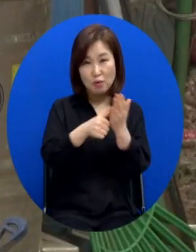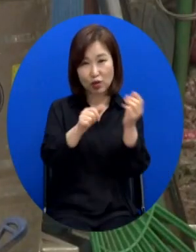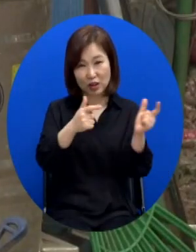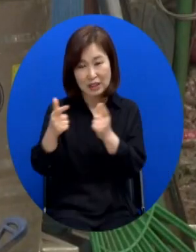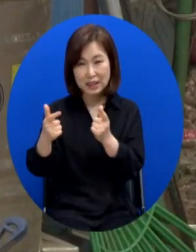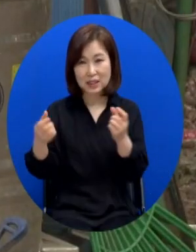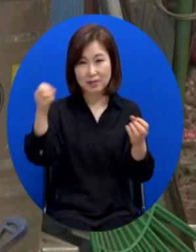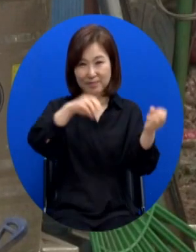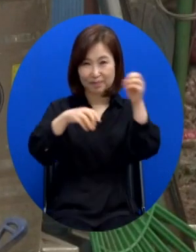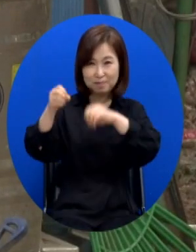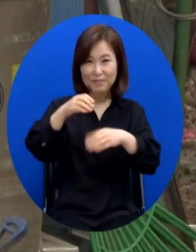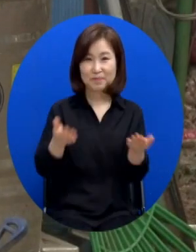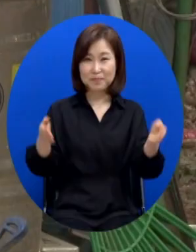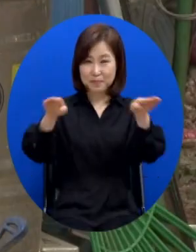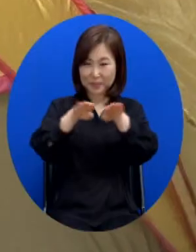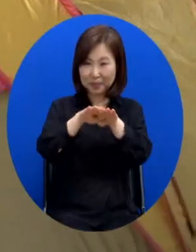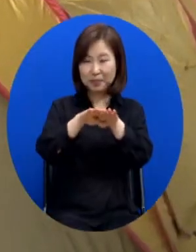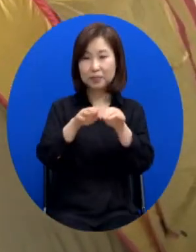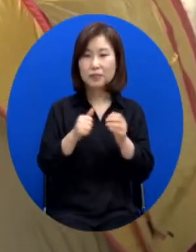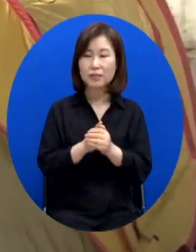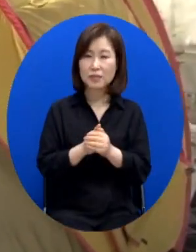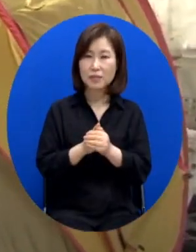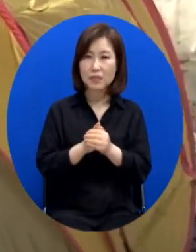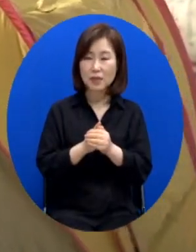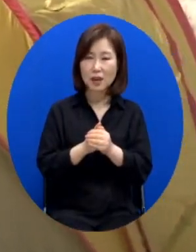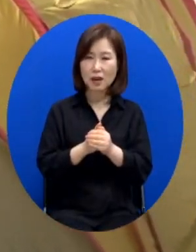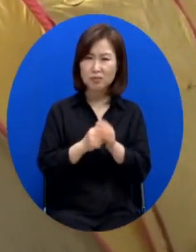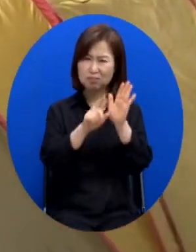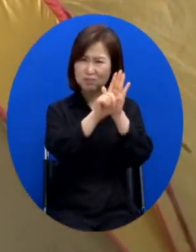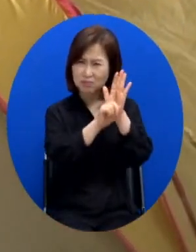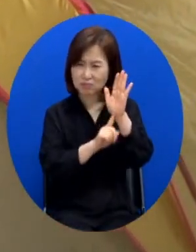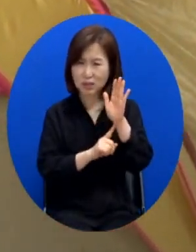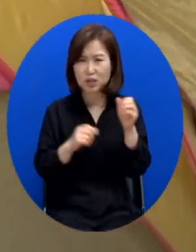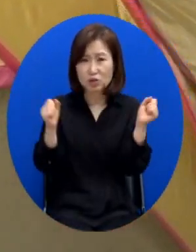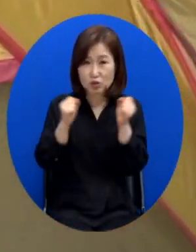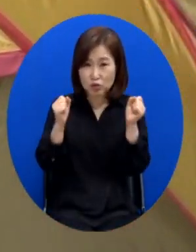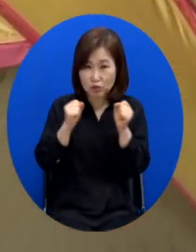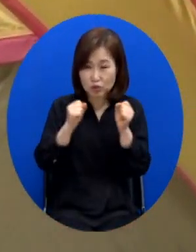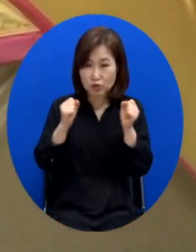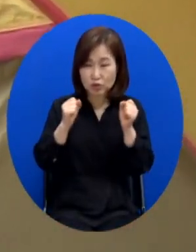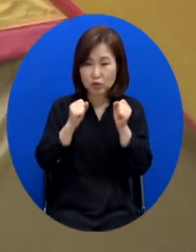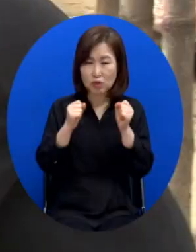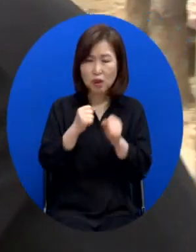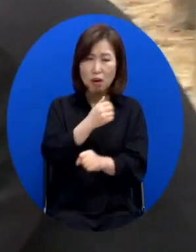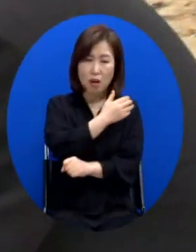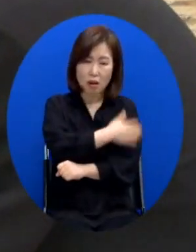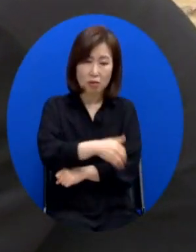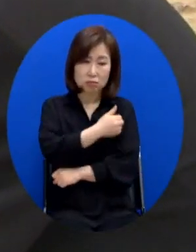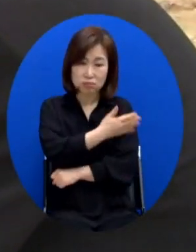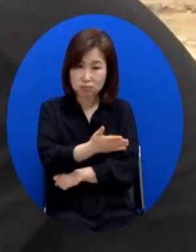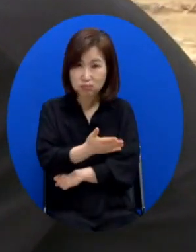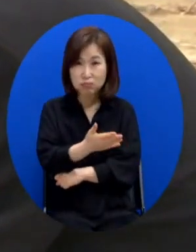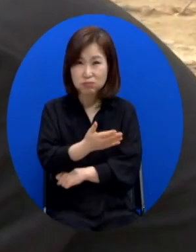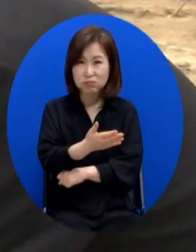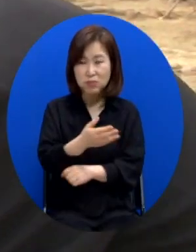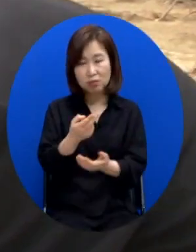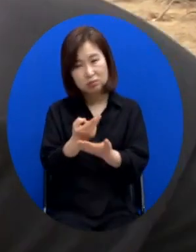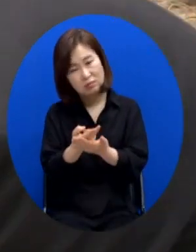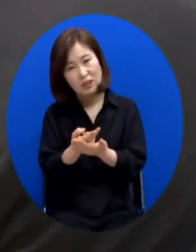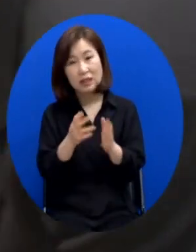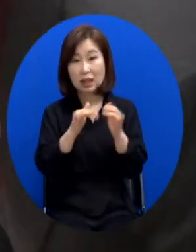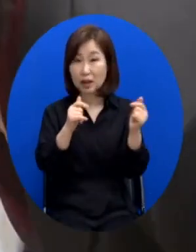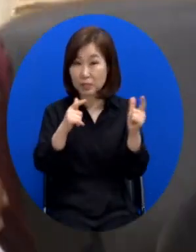넉넉히 담겼습니다. 한목협 임원들은 영하 10도를 오르내리는 추위에 무방비 상태로 놓인 노숙자들의 고충을